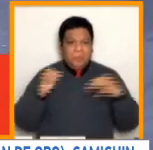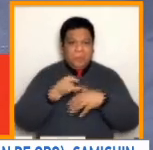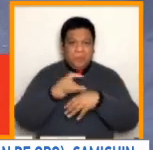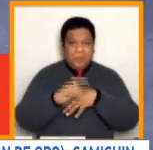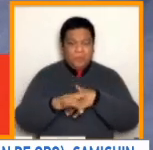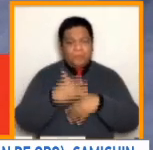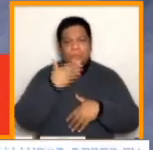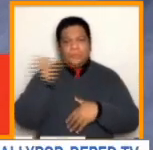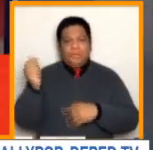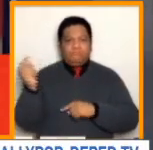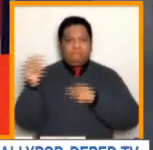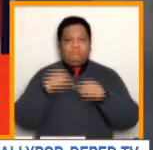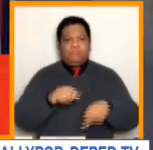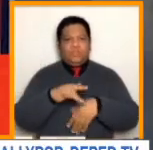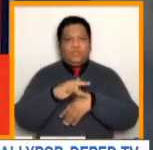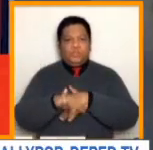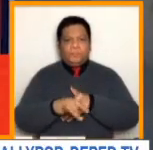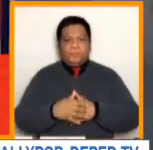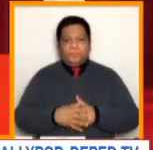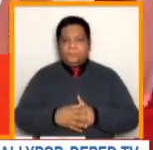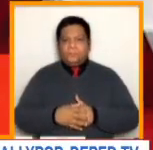pumunta ng maaga.